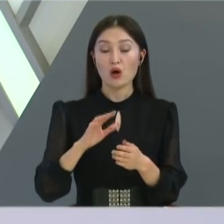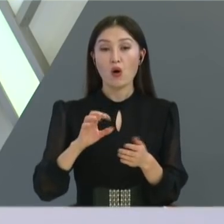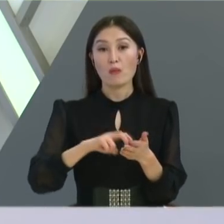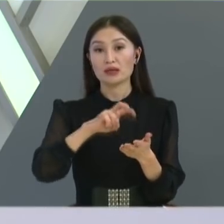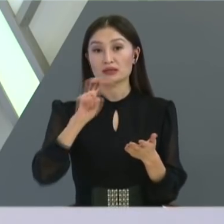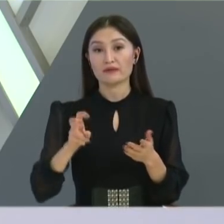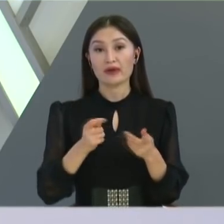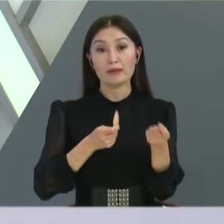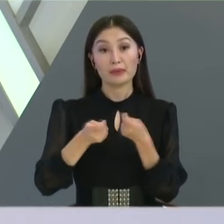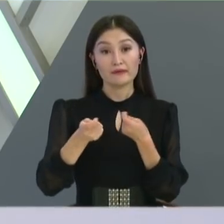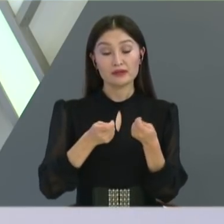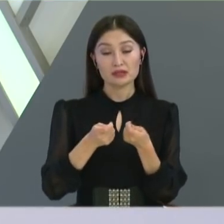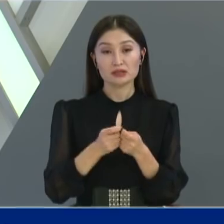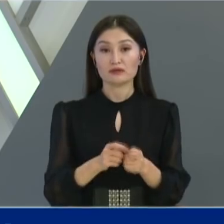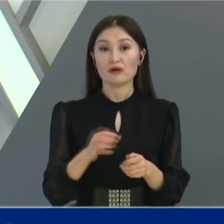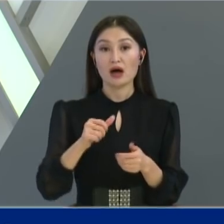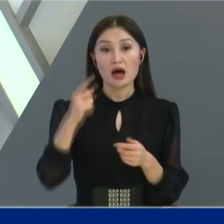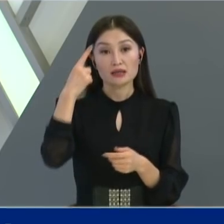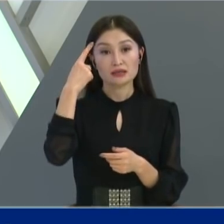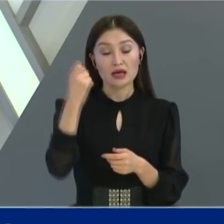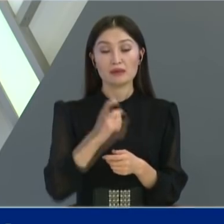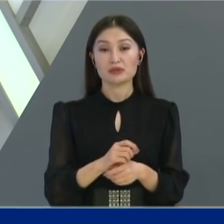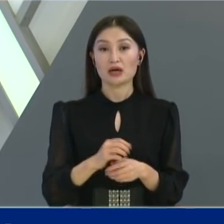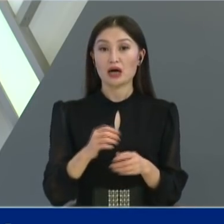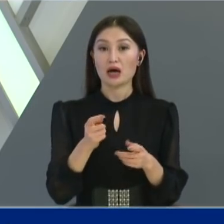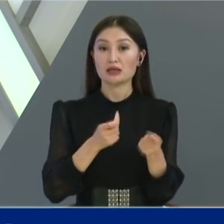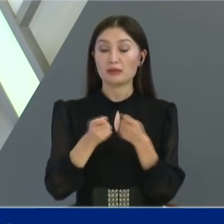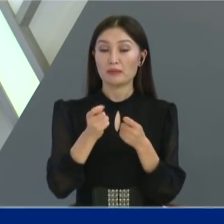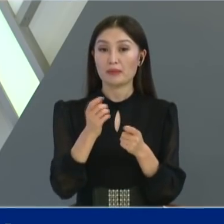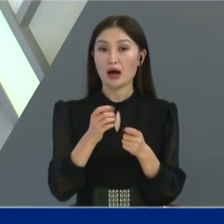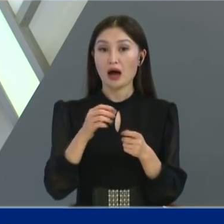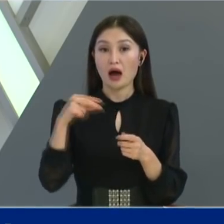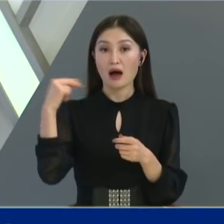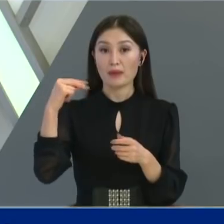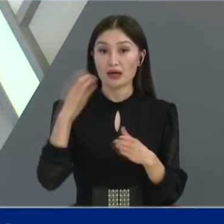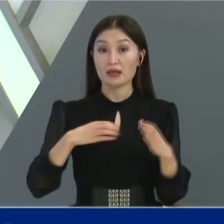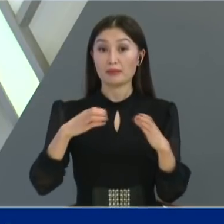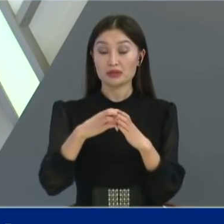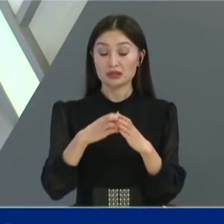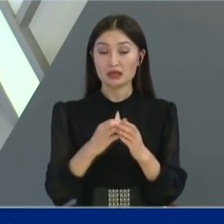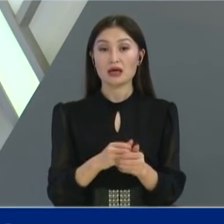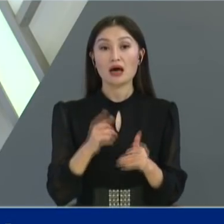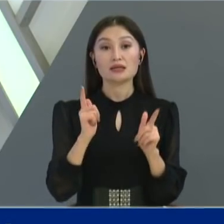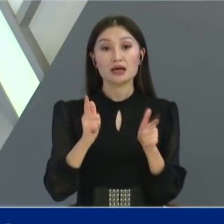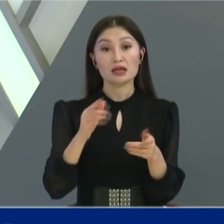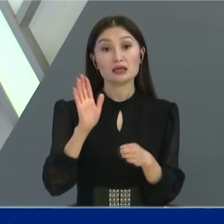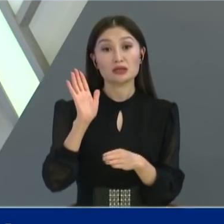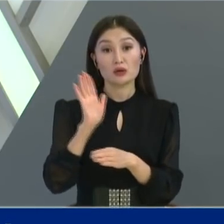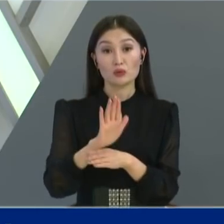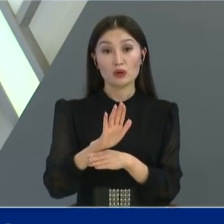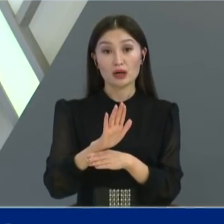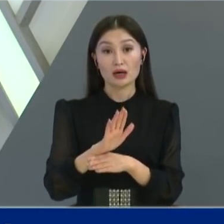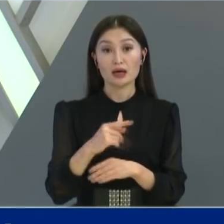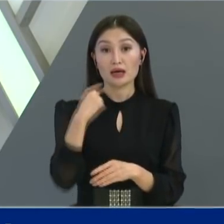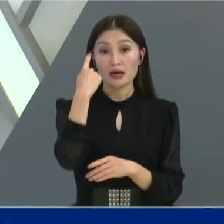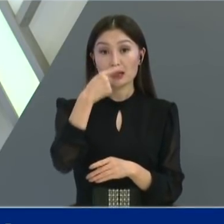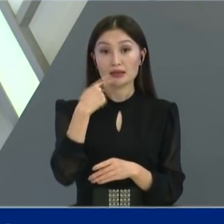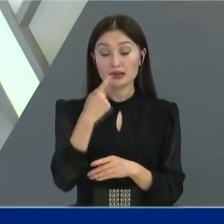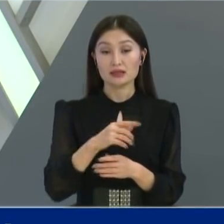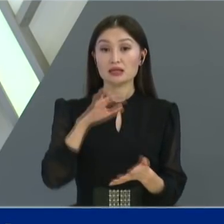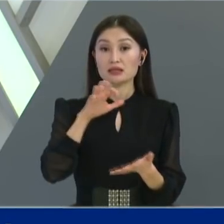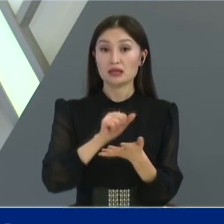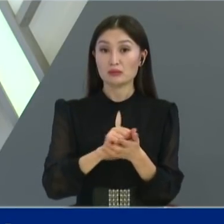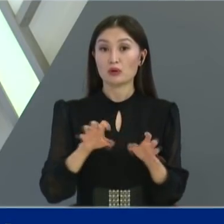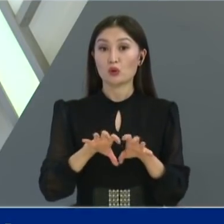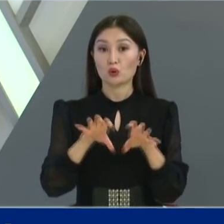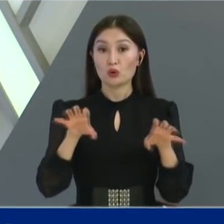отставке правительства, сообщает отдел информационной политики аппарата президента. В соответствии с указом, лицами,